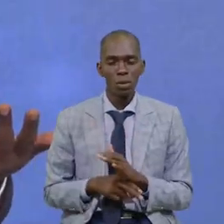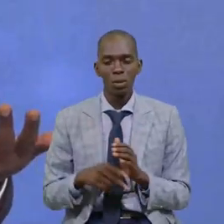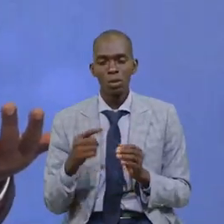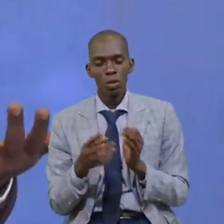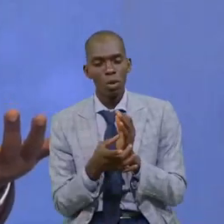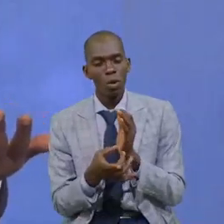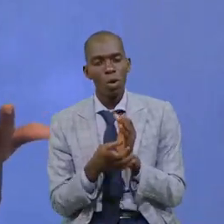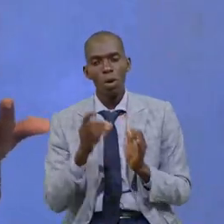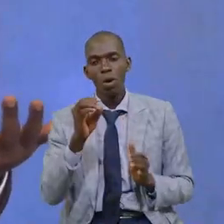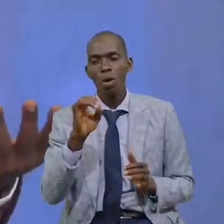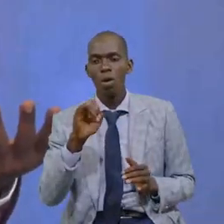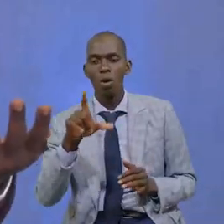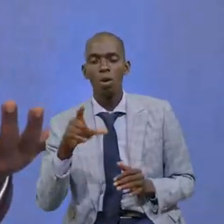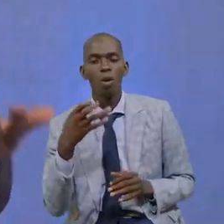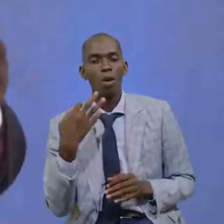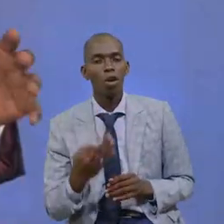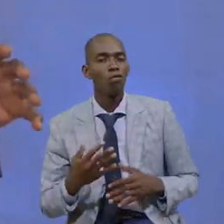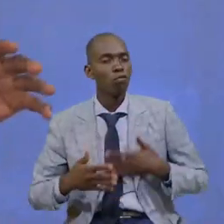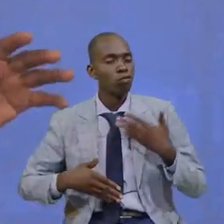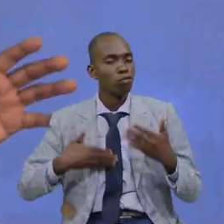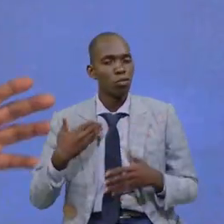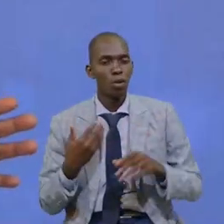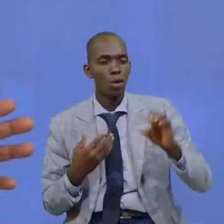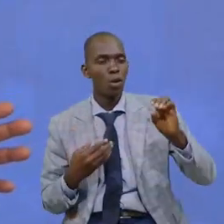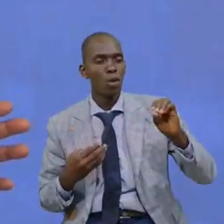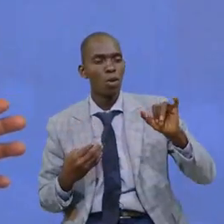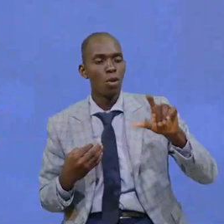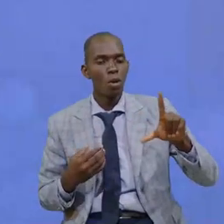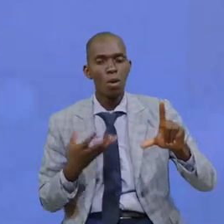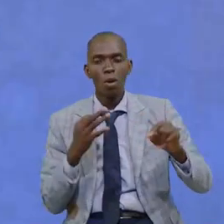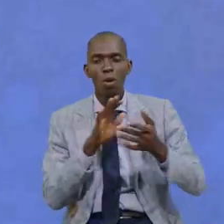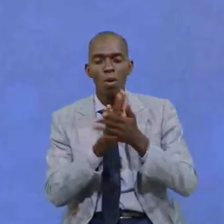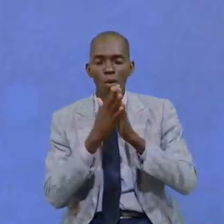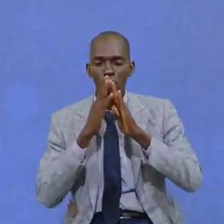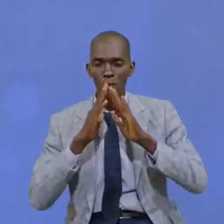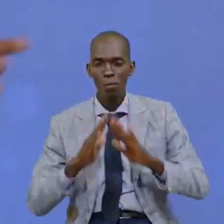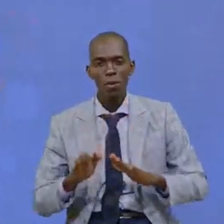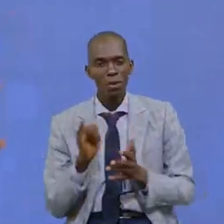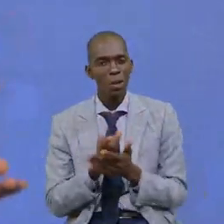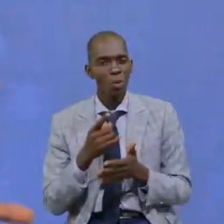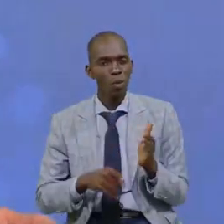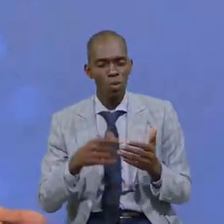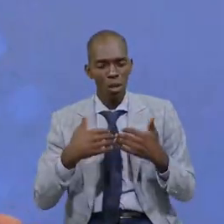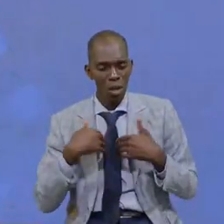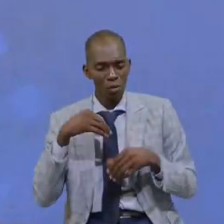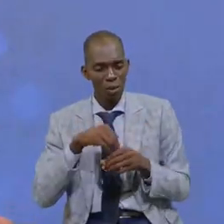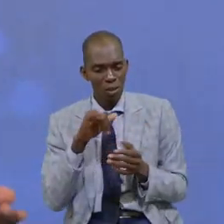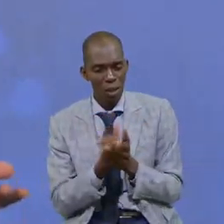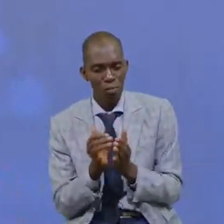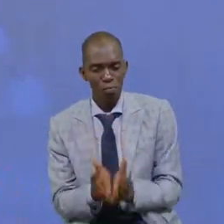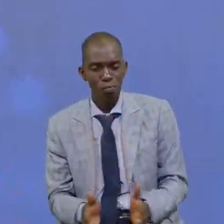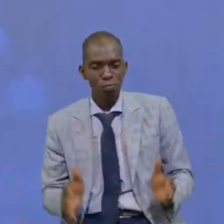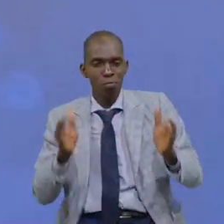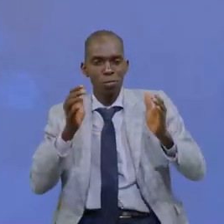l'huile, l'huile de la joie, l'huile de la paix. C'est ce que vous avez dans ce